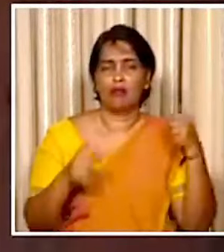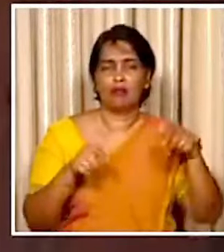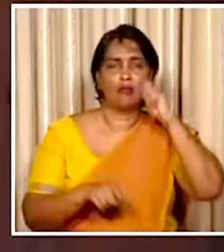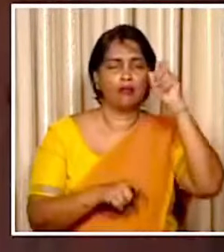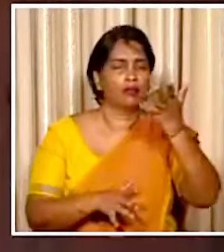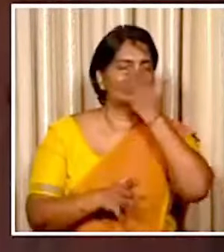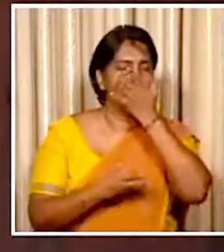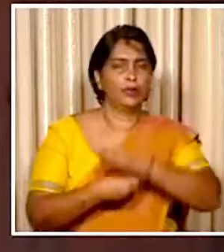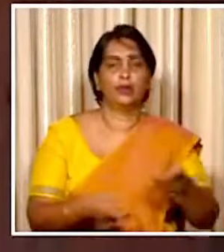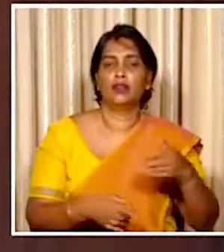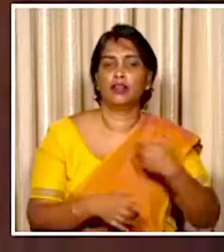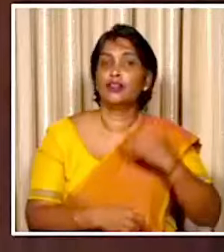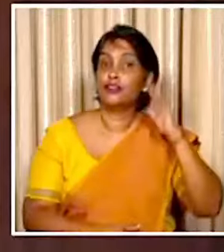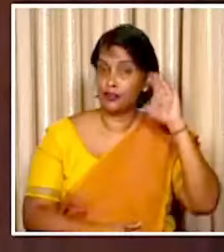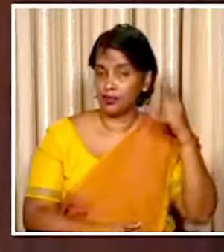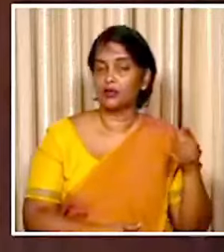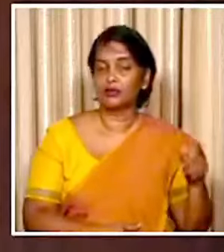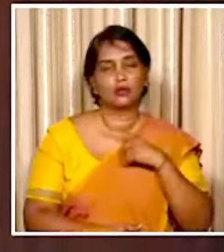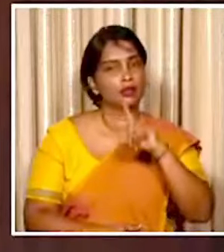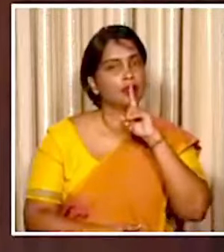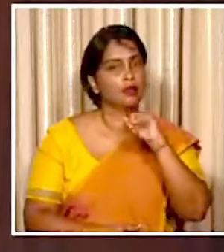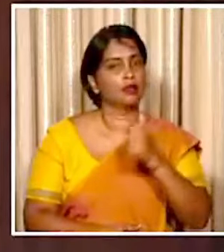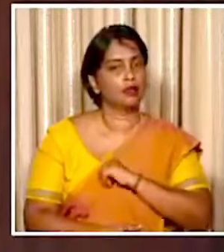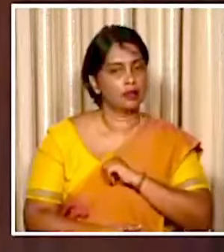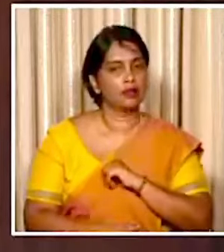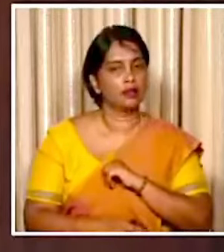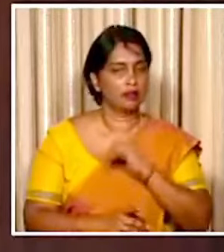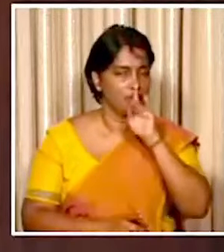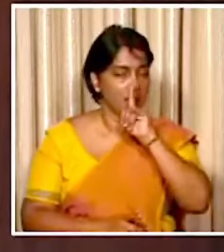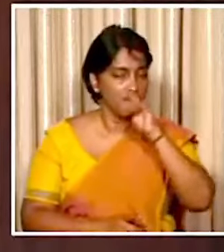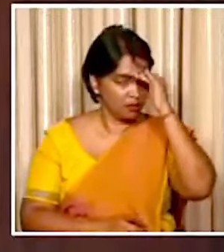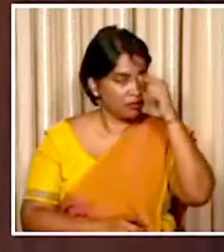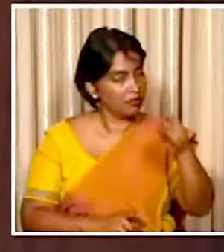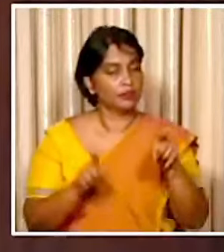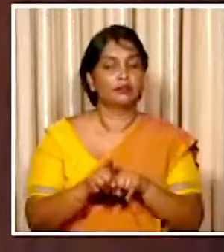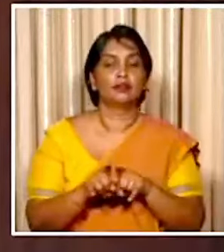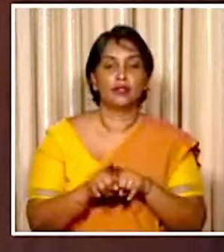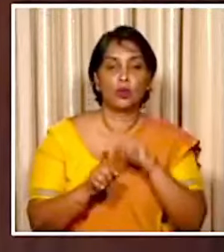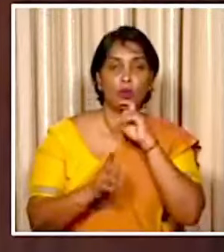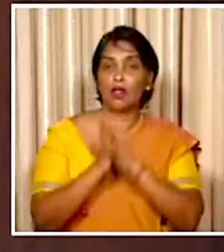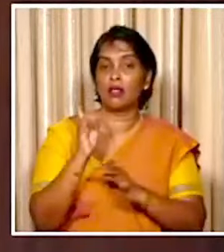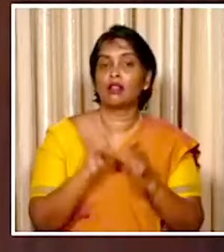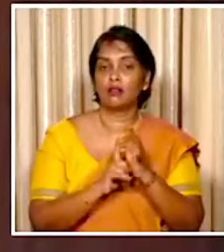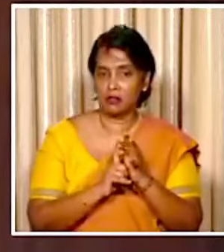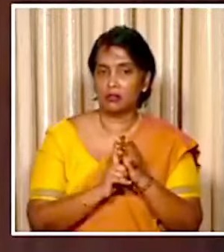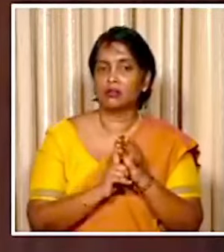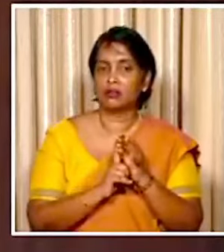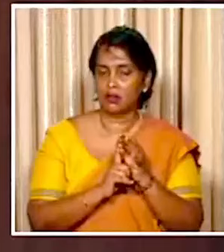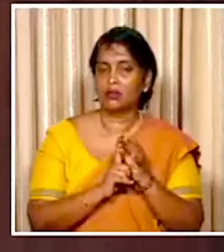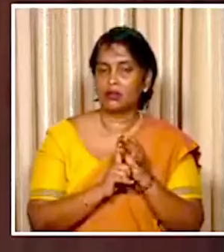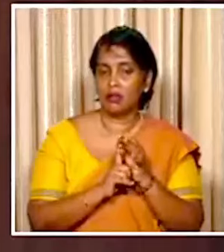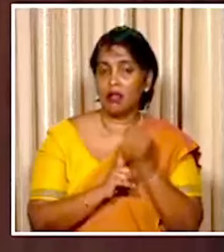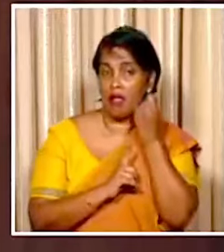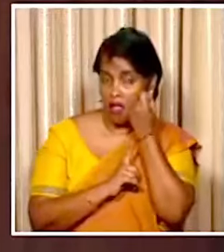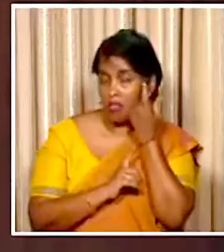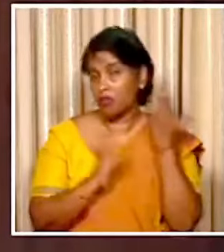කතානායකතුමනි ඒ නිසා මම විශේෂයෙන්ම ඉල්ලන්න කැමති අපේ සභානායකතුමාගෙනුත් ඒ වගේම අපේ අධිකරණමැතිතුමාගෙනුත් යම්